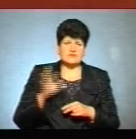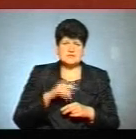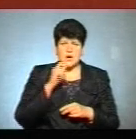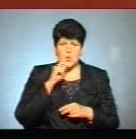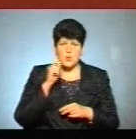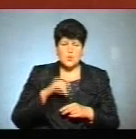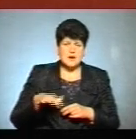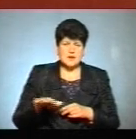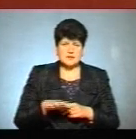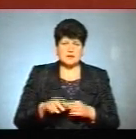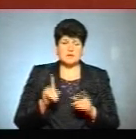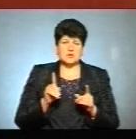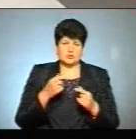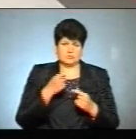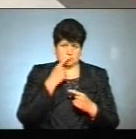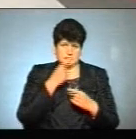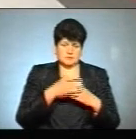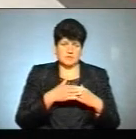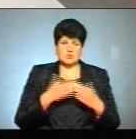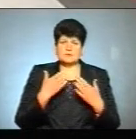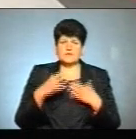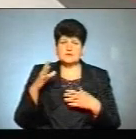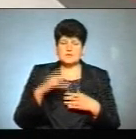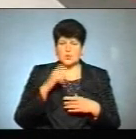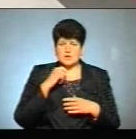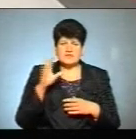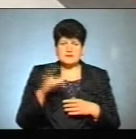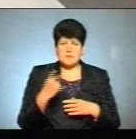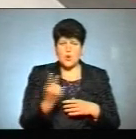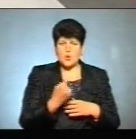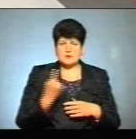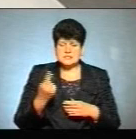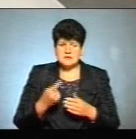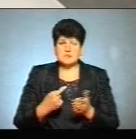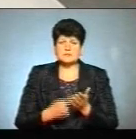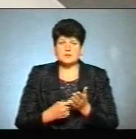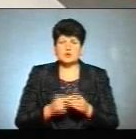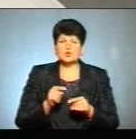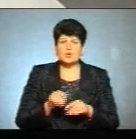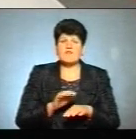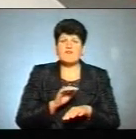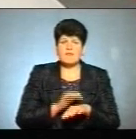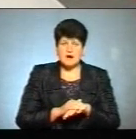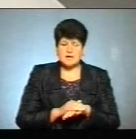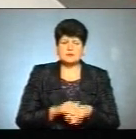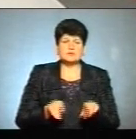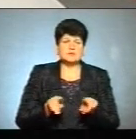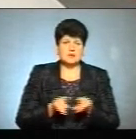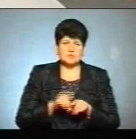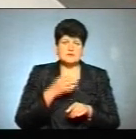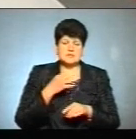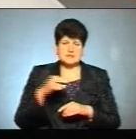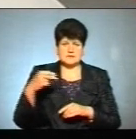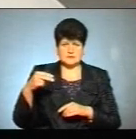Україна, ми тільки що спілкувалися з усією Україною, з усіма областями, підтверджує той факт. І те ж саме сказали